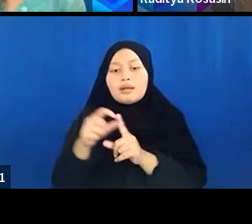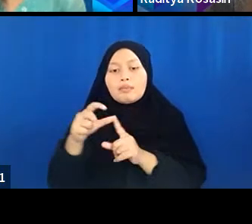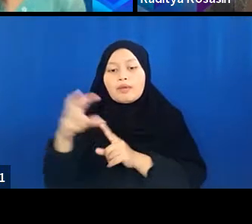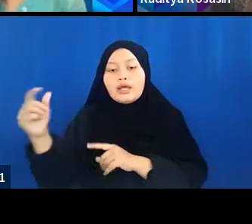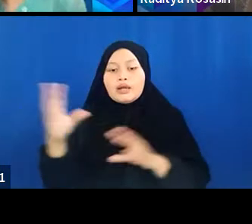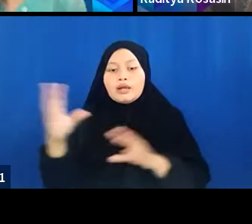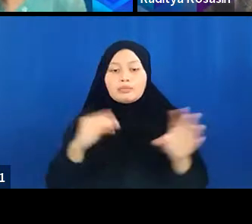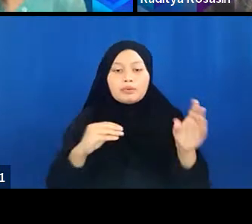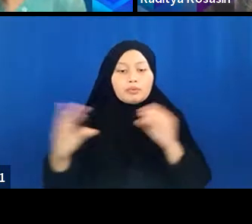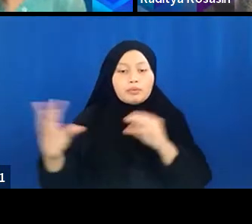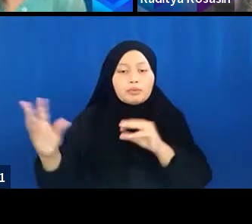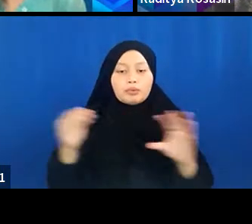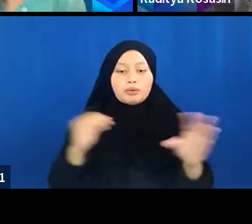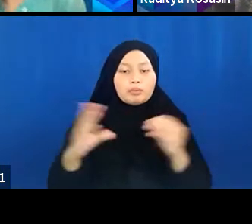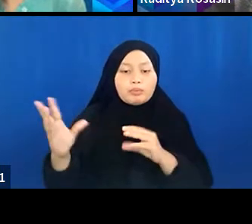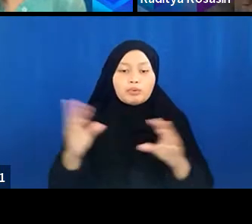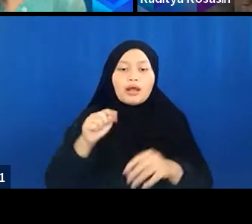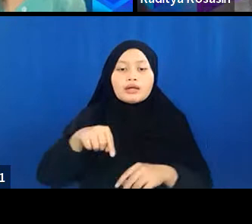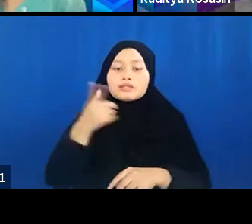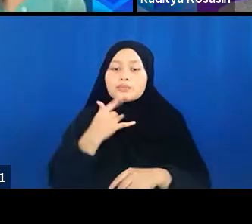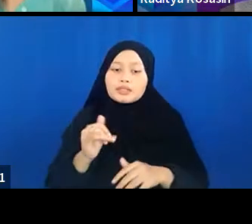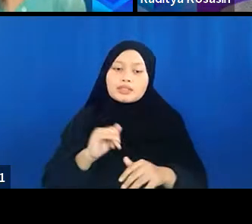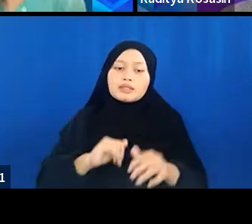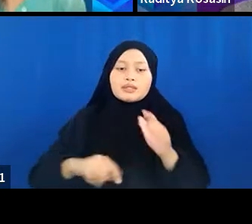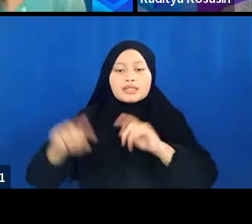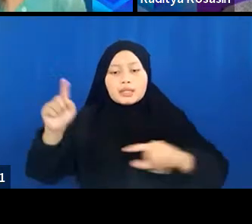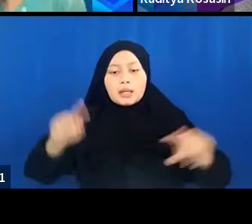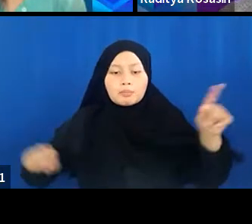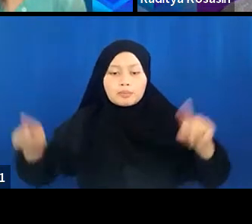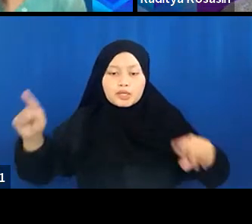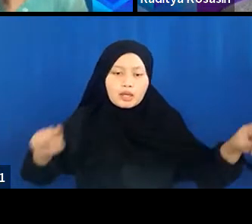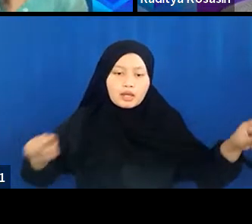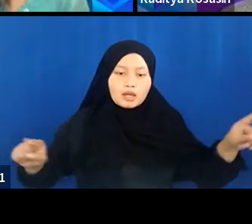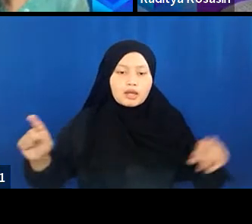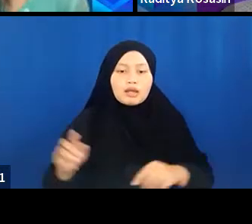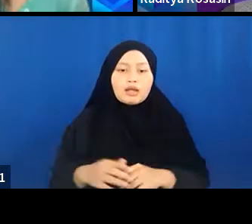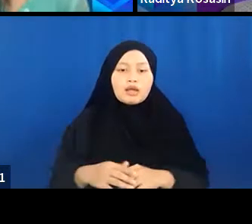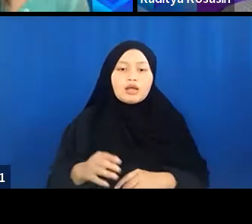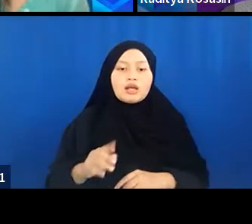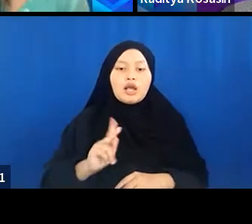ini ada satu Binamitra Oke kalian juga